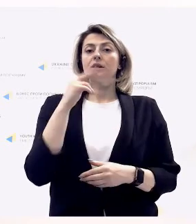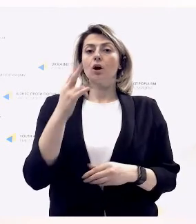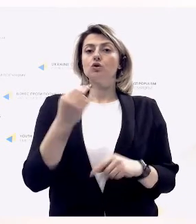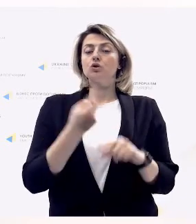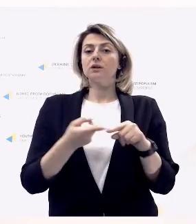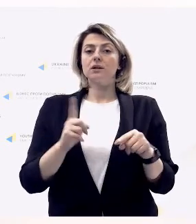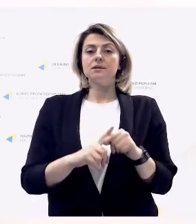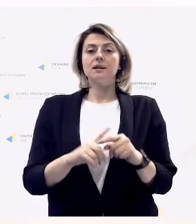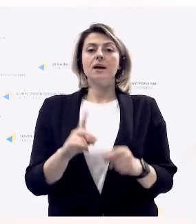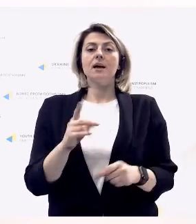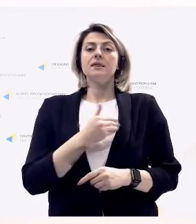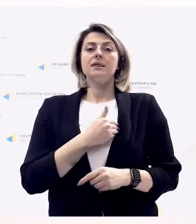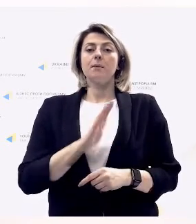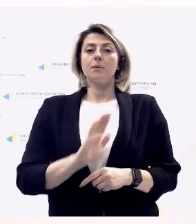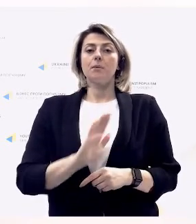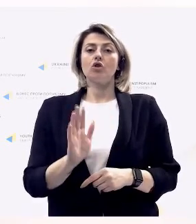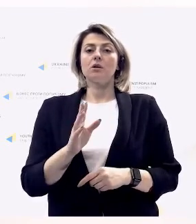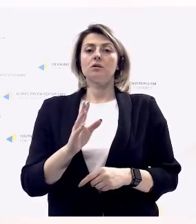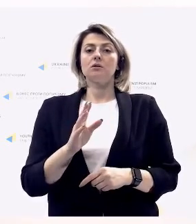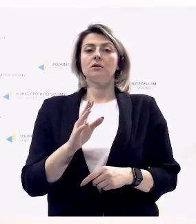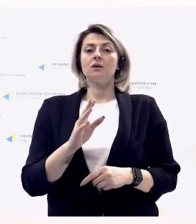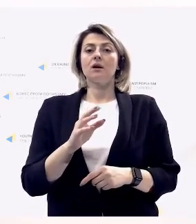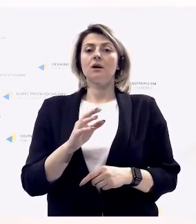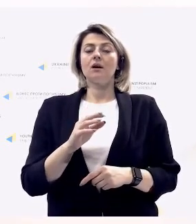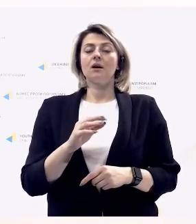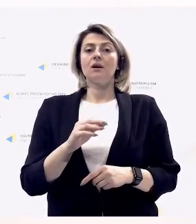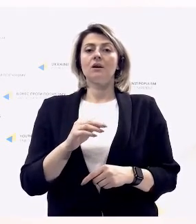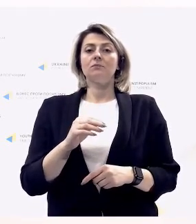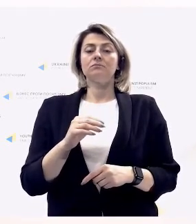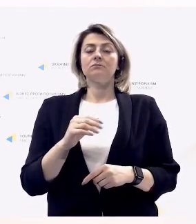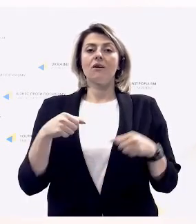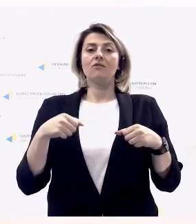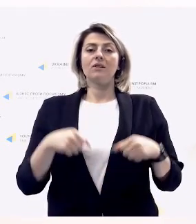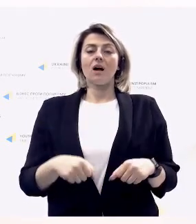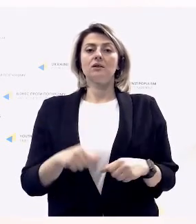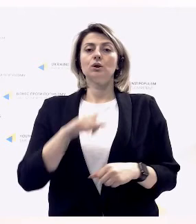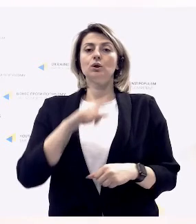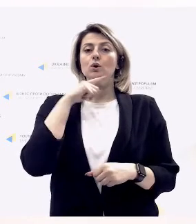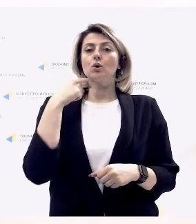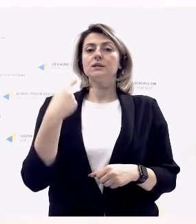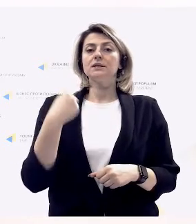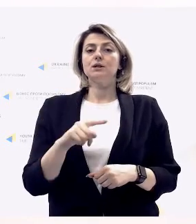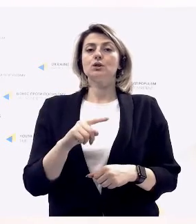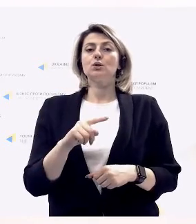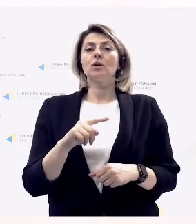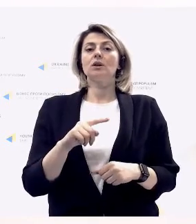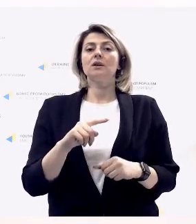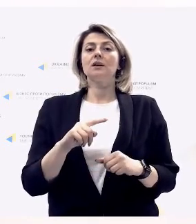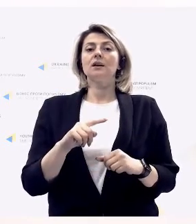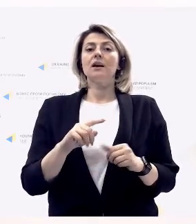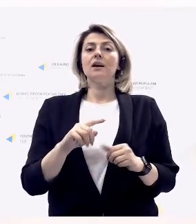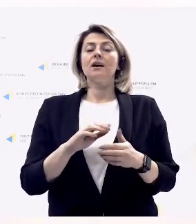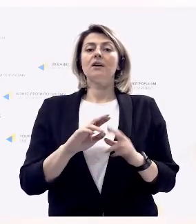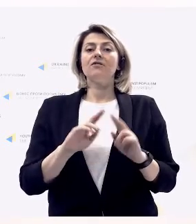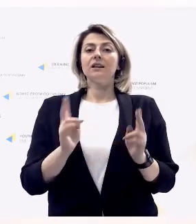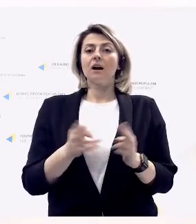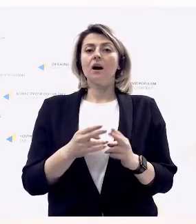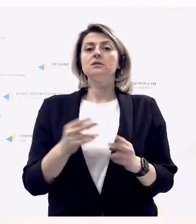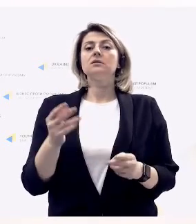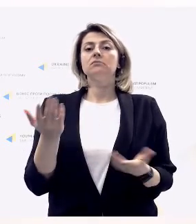також небажання влади Російської Федерації критикувати її. Ми